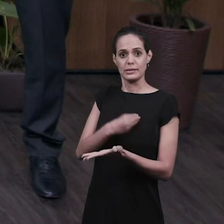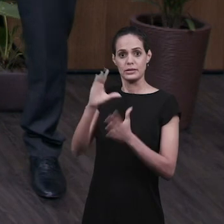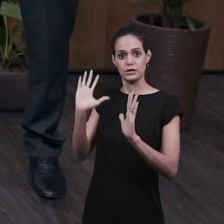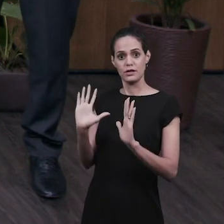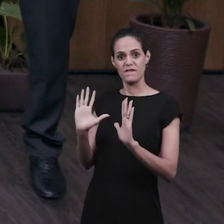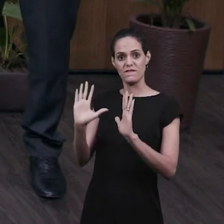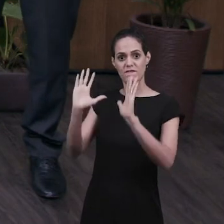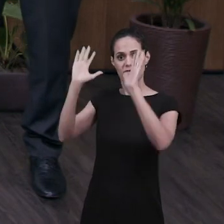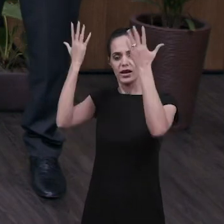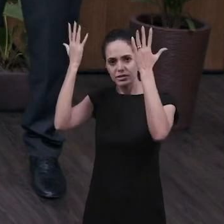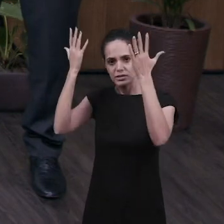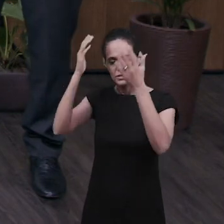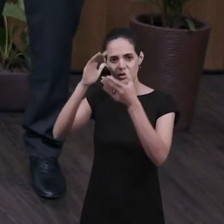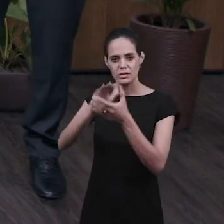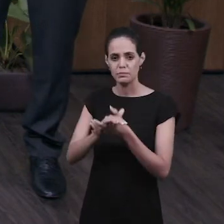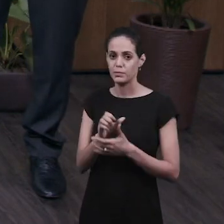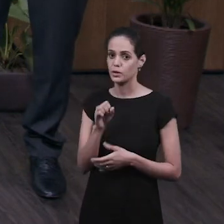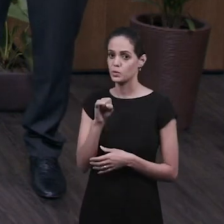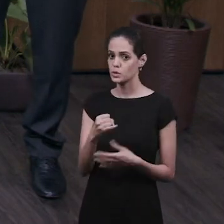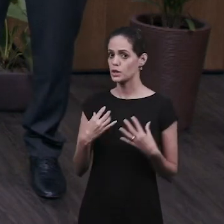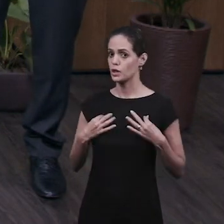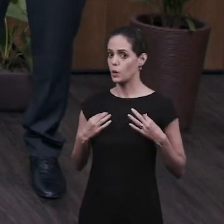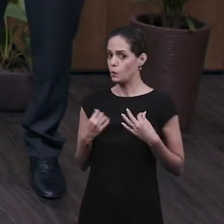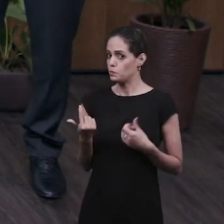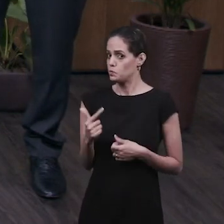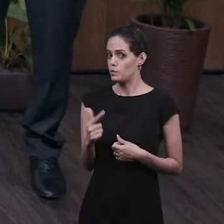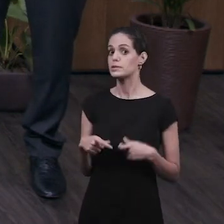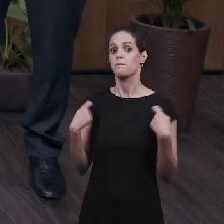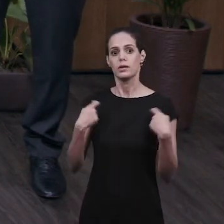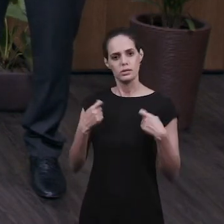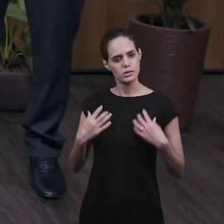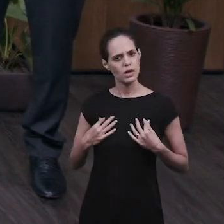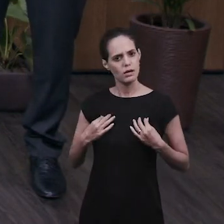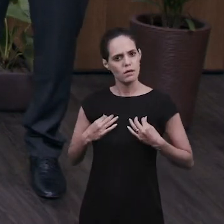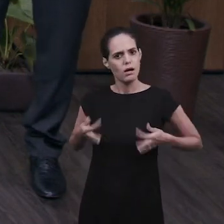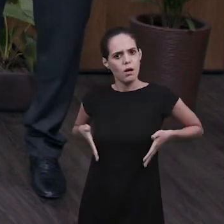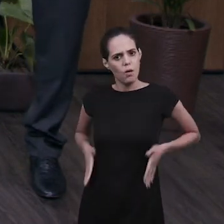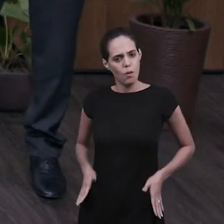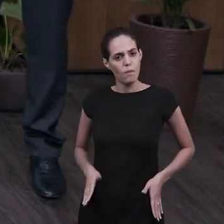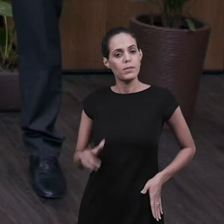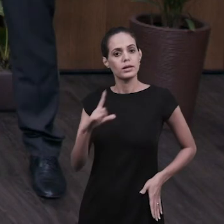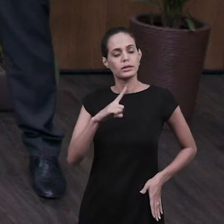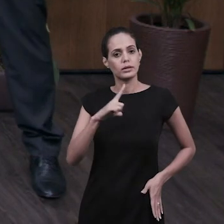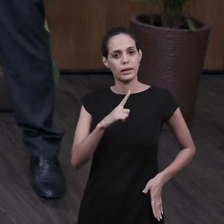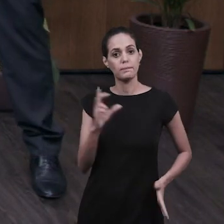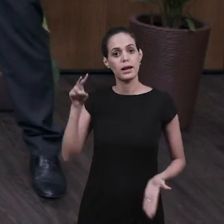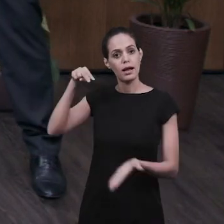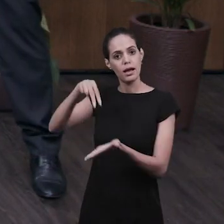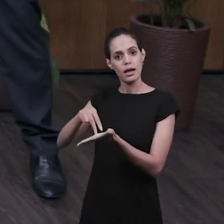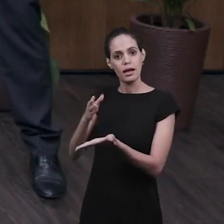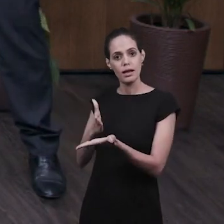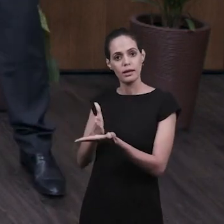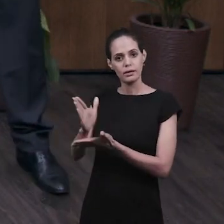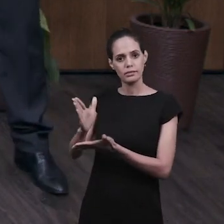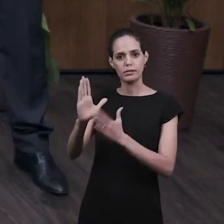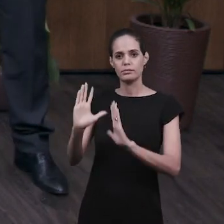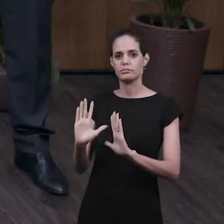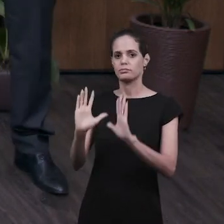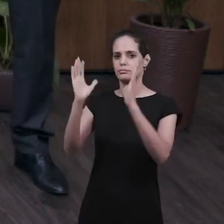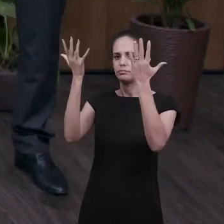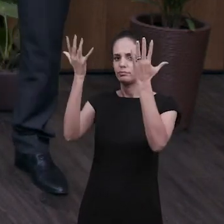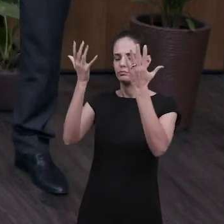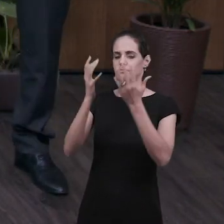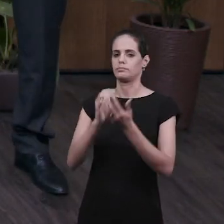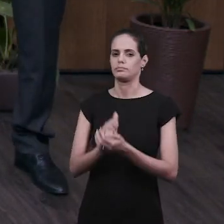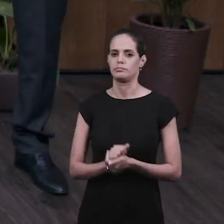et participer de la fête de mariage sans ces habits donnés par le père du fiancé. Ce n'était pas possible.